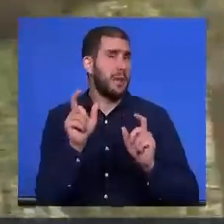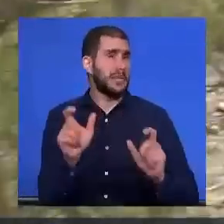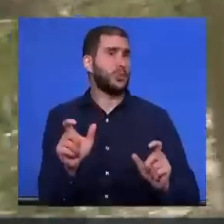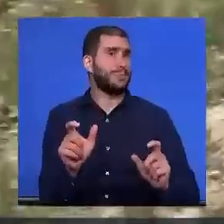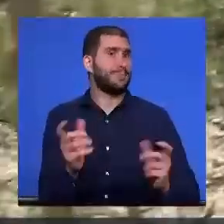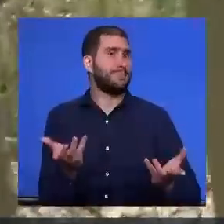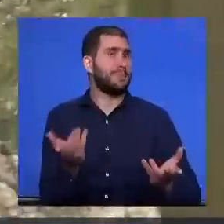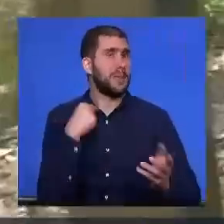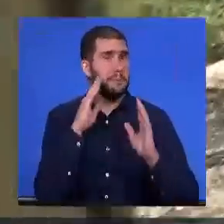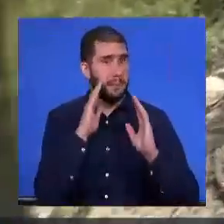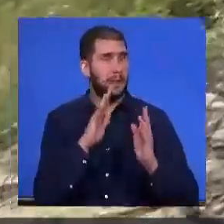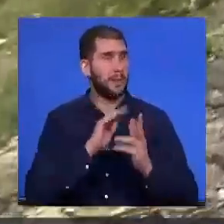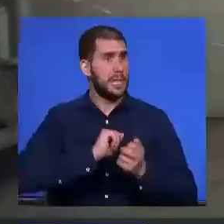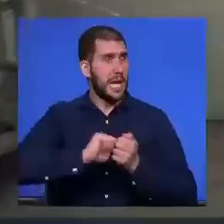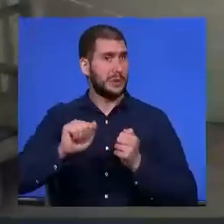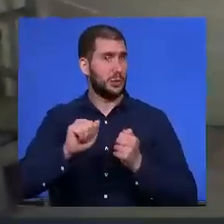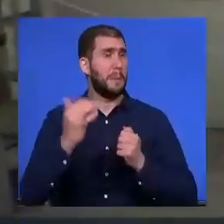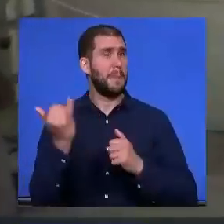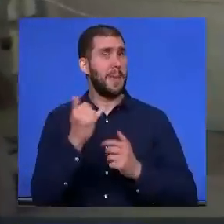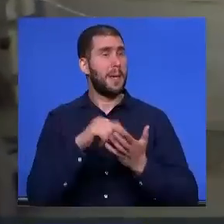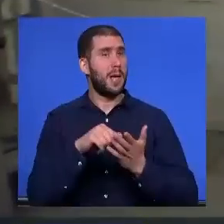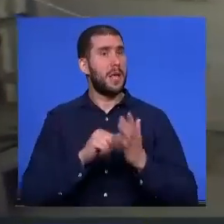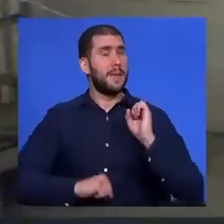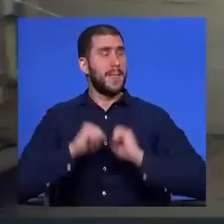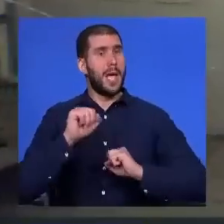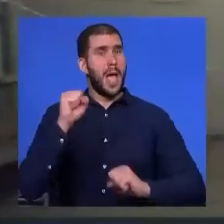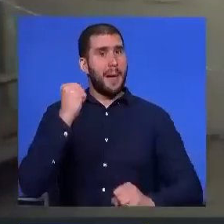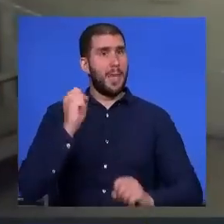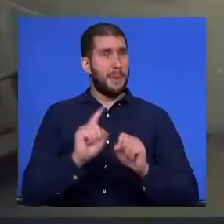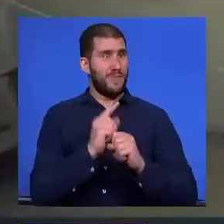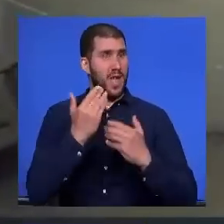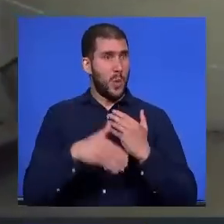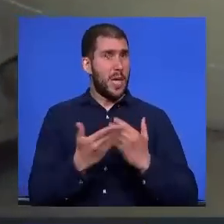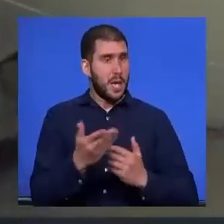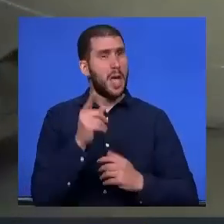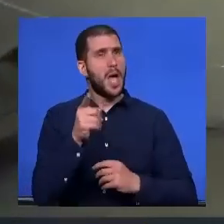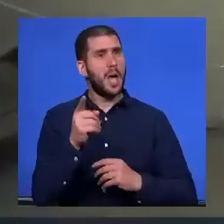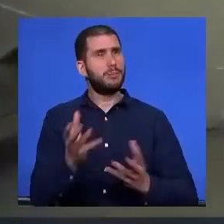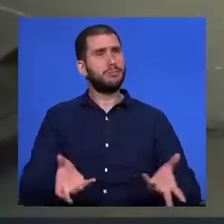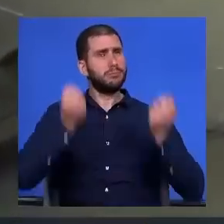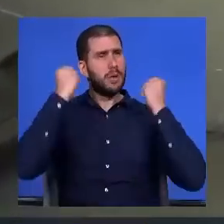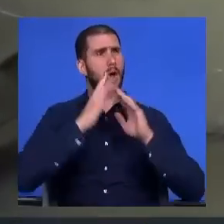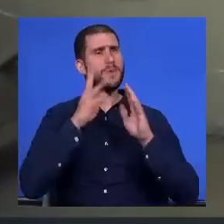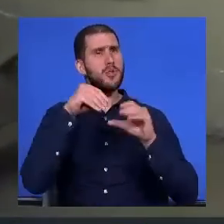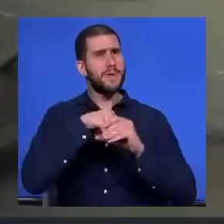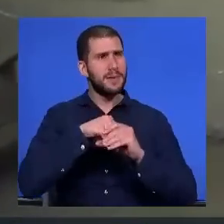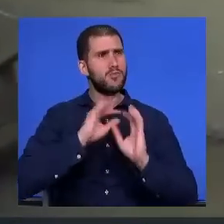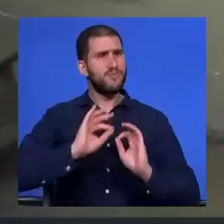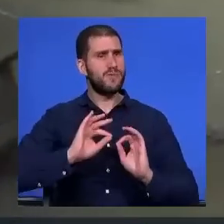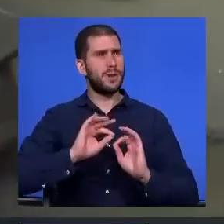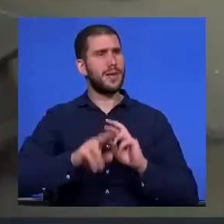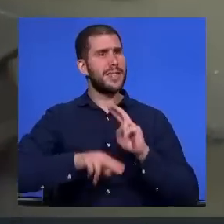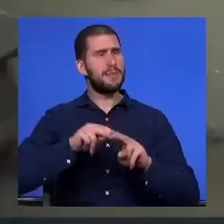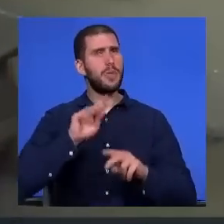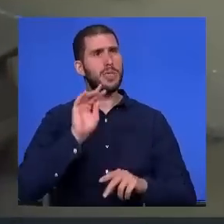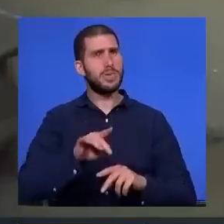אני מאמין שהרסו אותו בדרך כלל, כי מנהג של עמידר לאחרונה, הם פשוט עוקרים הכל, כל מה שיש בפנים, על מנהג שזה